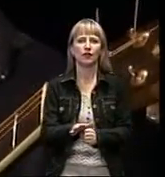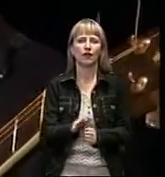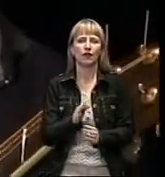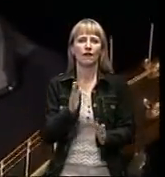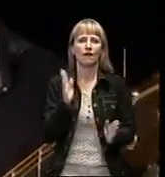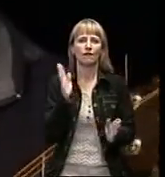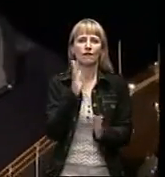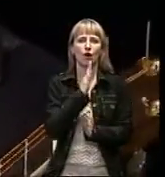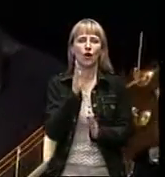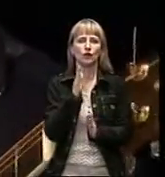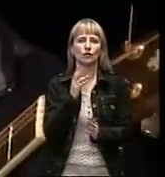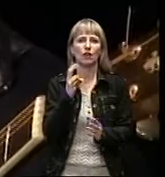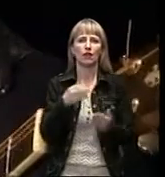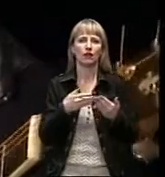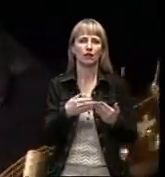вітрила